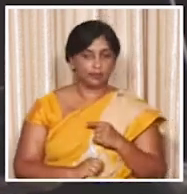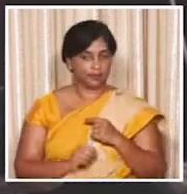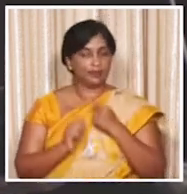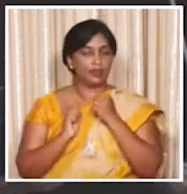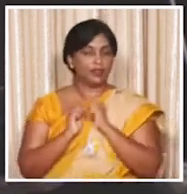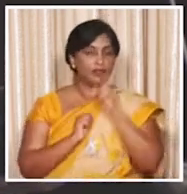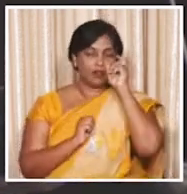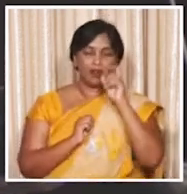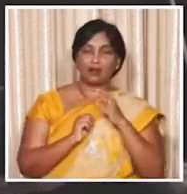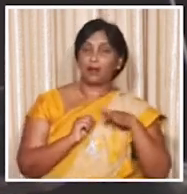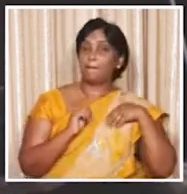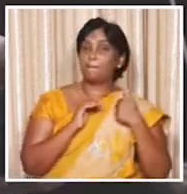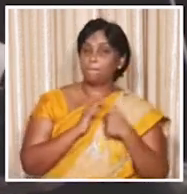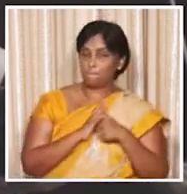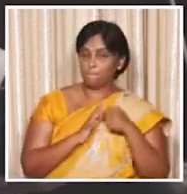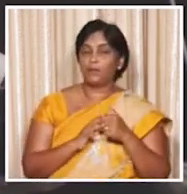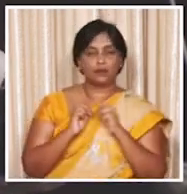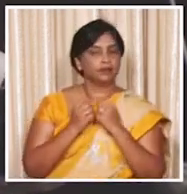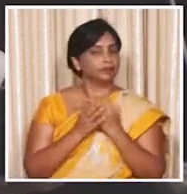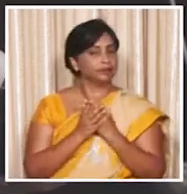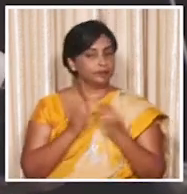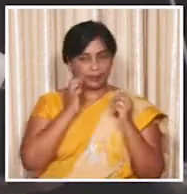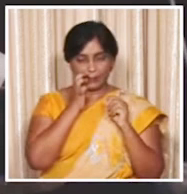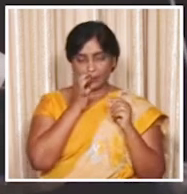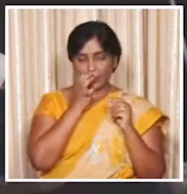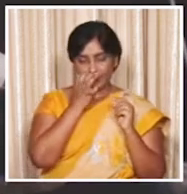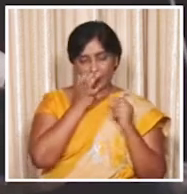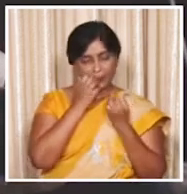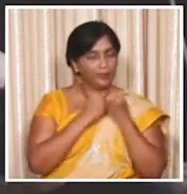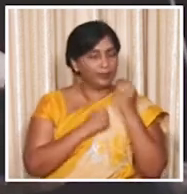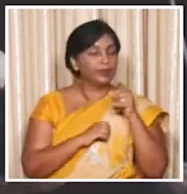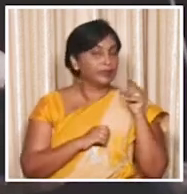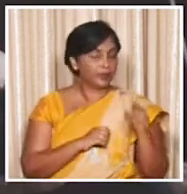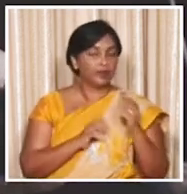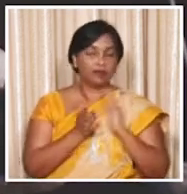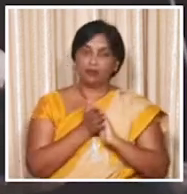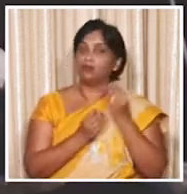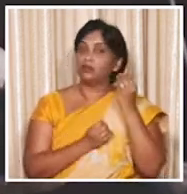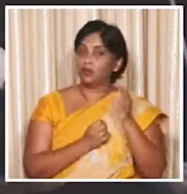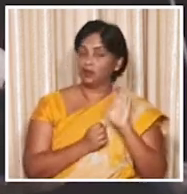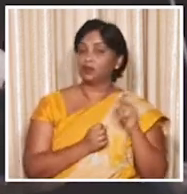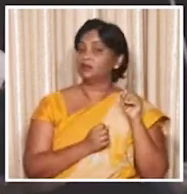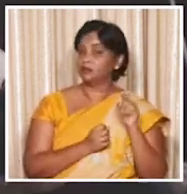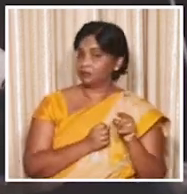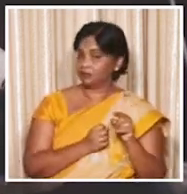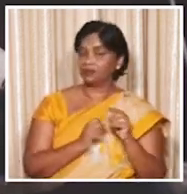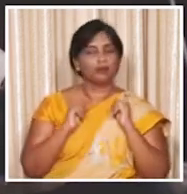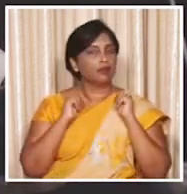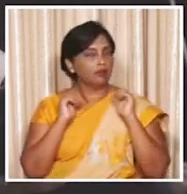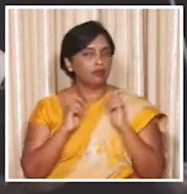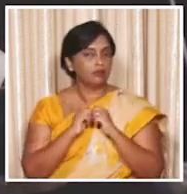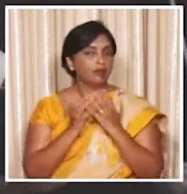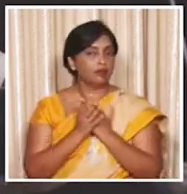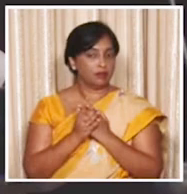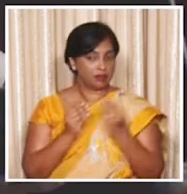ஒரு வடிகால் கிடைப்பதற்கு, அவர்களுக்கு ஒரு வழி கிடைப்பதற்கு, ஒரு சீர்மியம் கிடைப்பதற்கு நீங்கள் ஒரு நல்ல வழியை உயர் நீதிமன்றத்தோடு இணைந்து செய்ய வேண்டும்